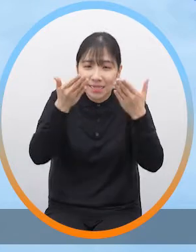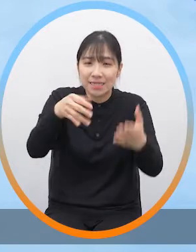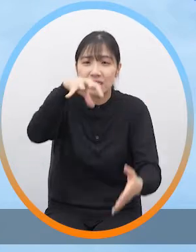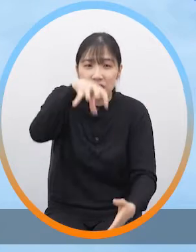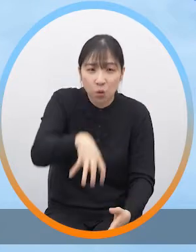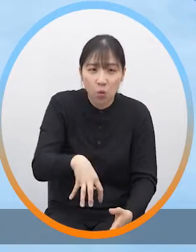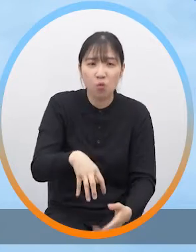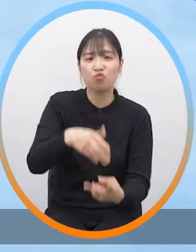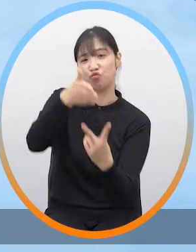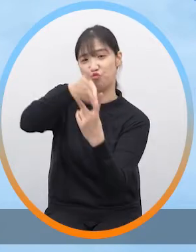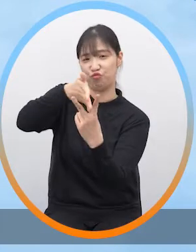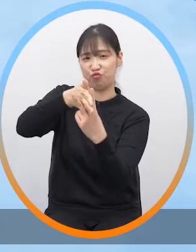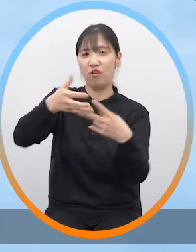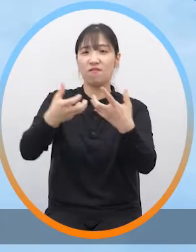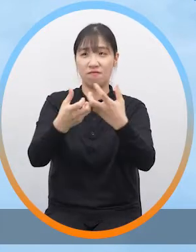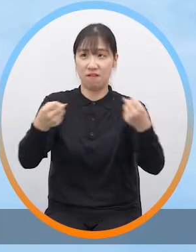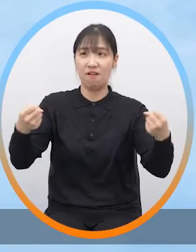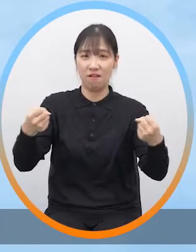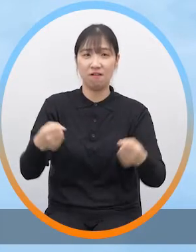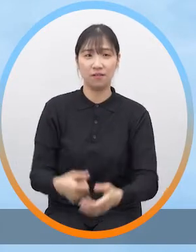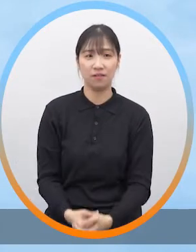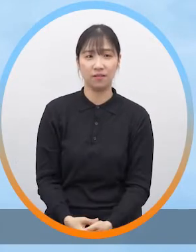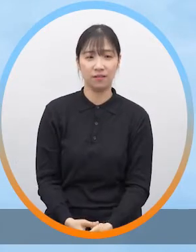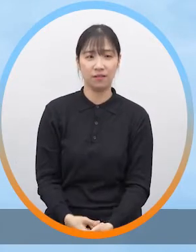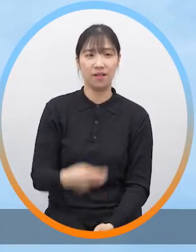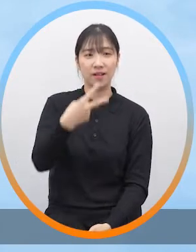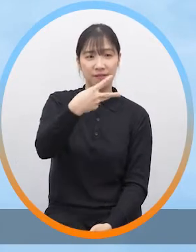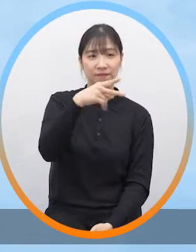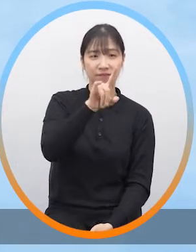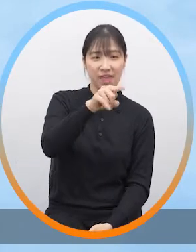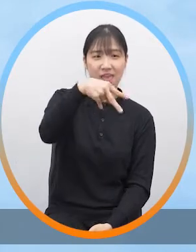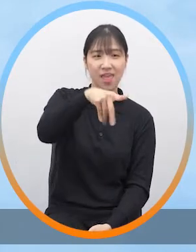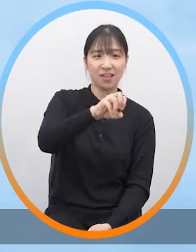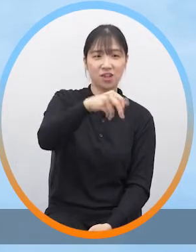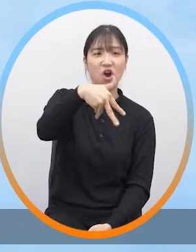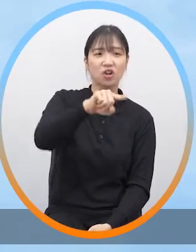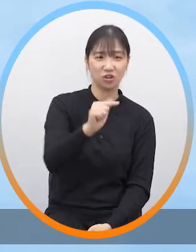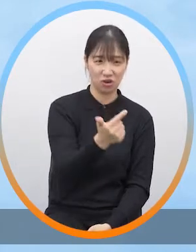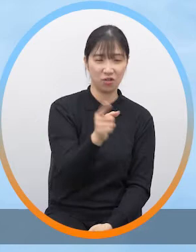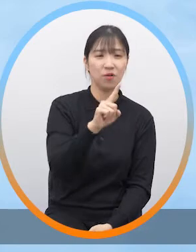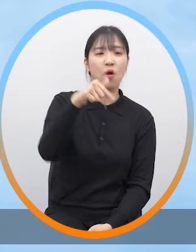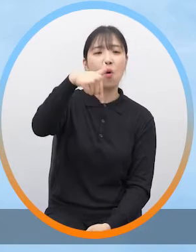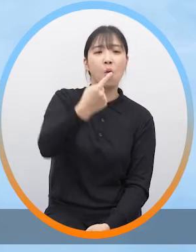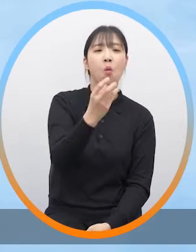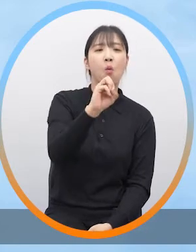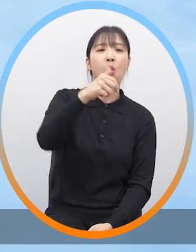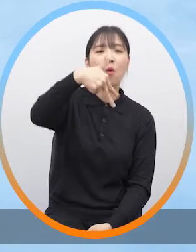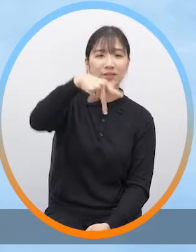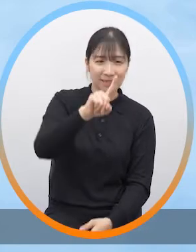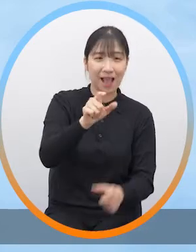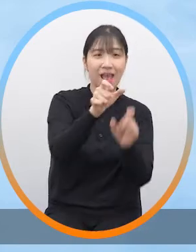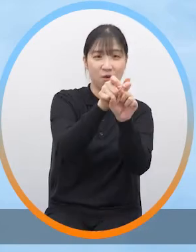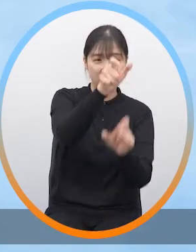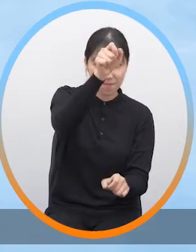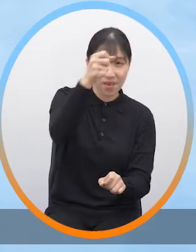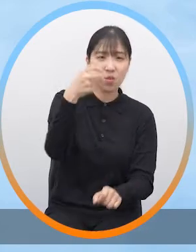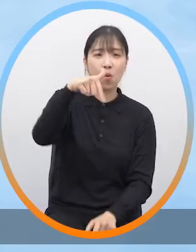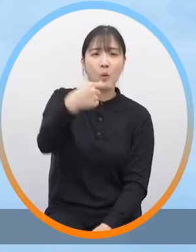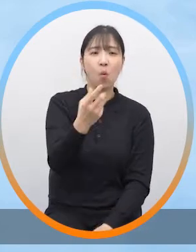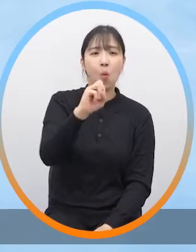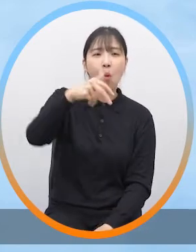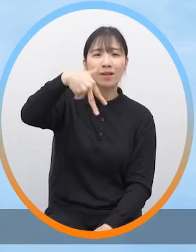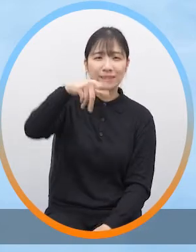공간도 원래는 두 군데로 나눠져 있어요. 대성전이라고 해서 공자의 위패와 그 다음에 공자에